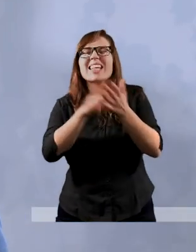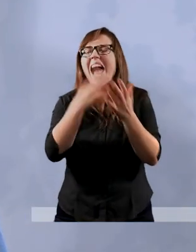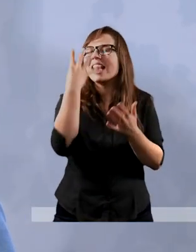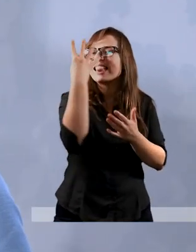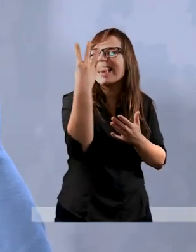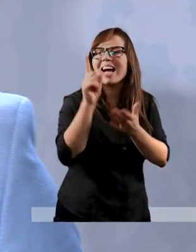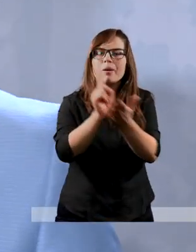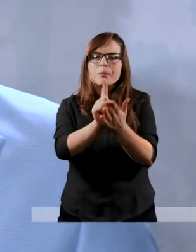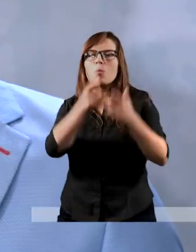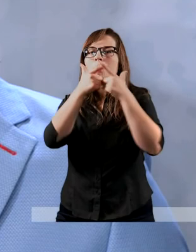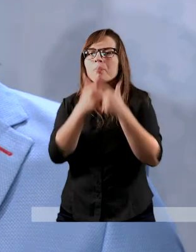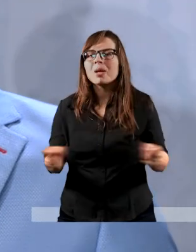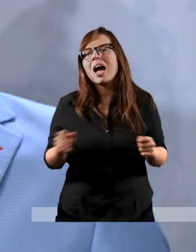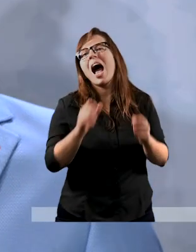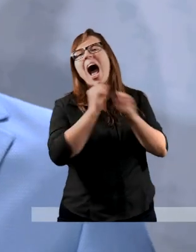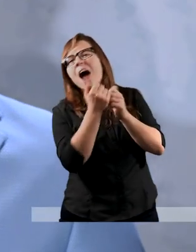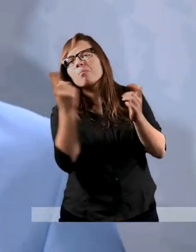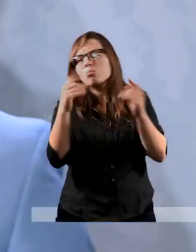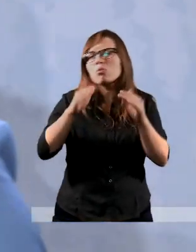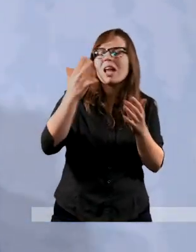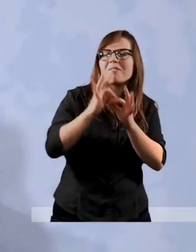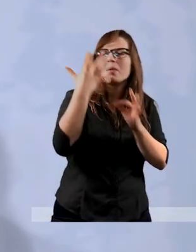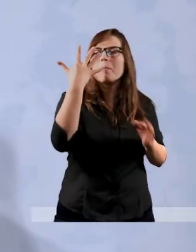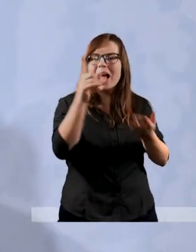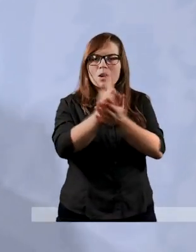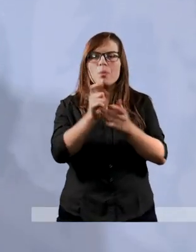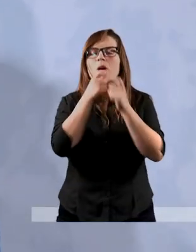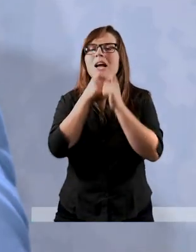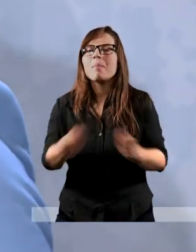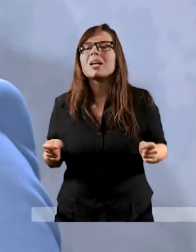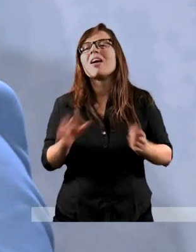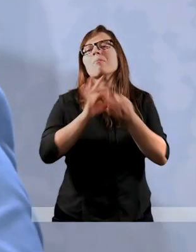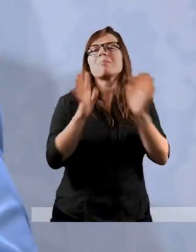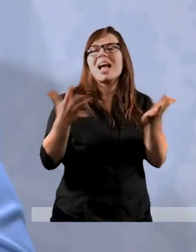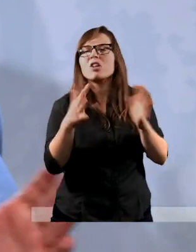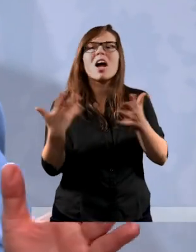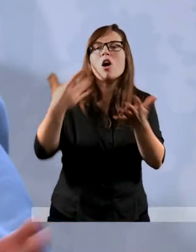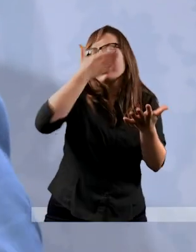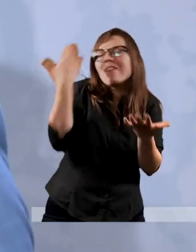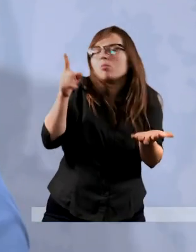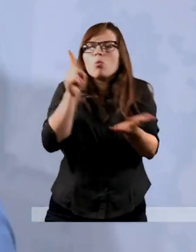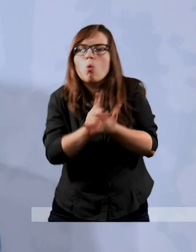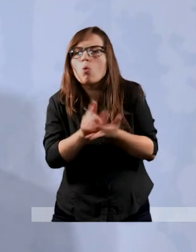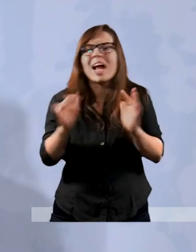4 minuty przerwy, a 5, nawet technicy pokazują 5. W międzyczasie nie wiem, czy się uda